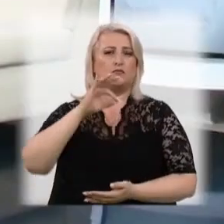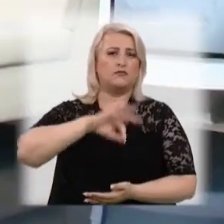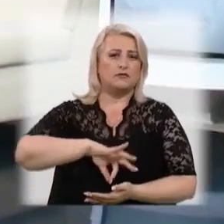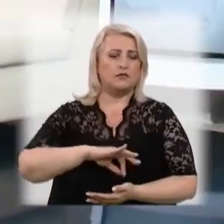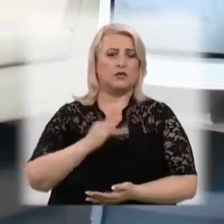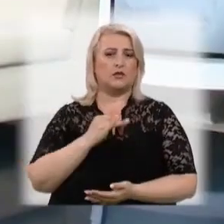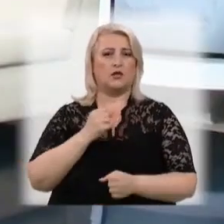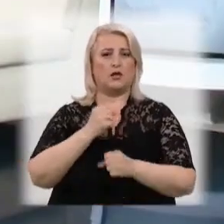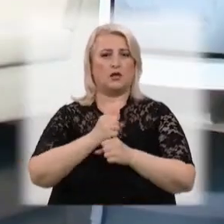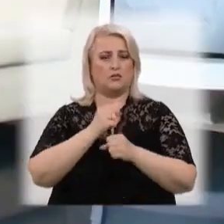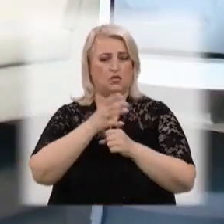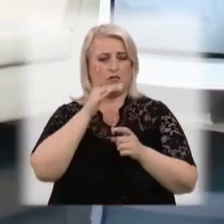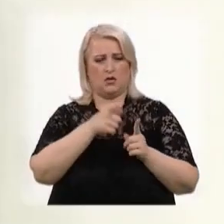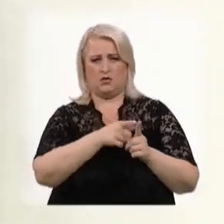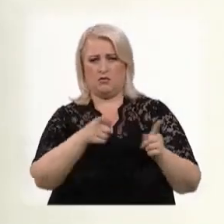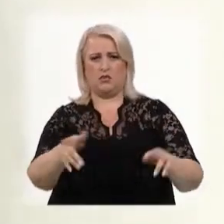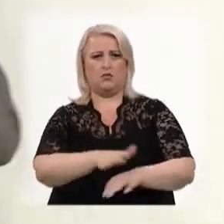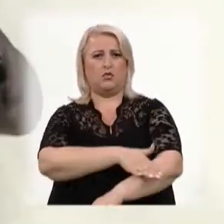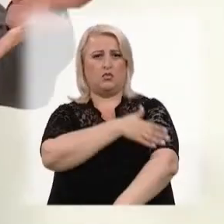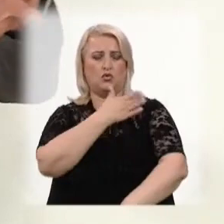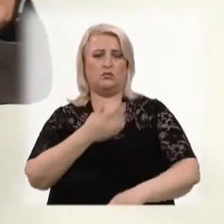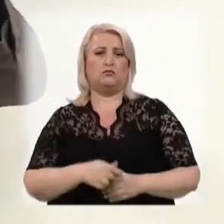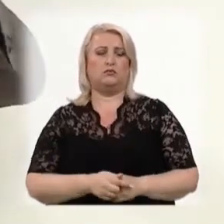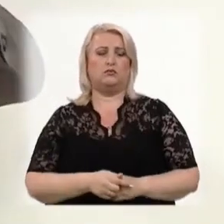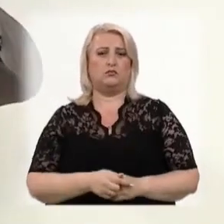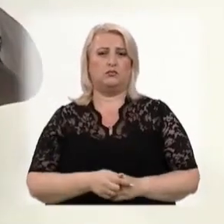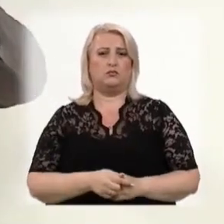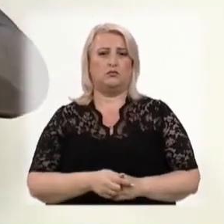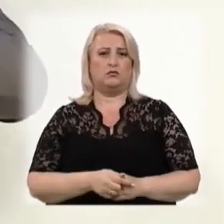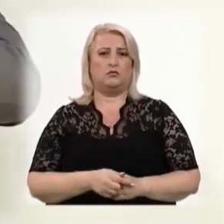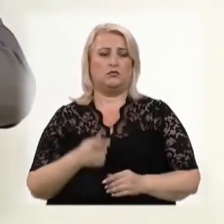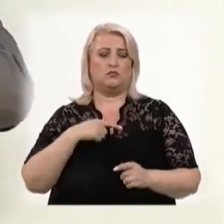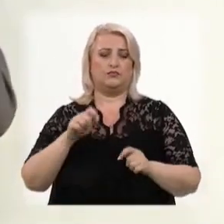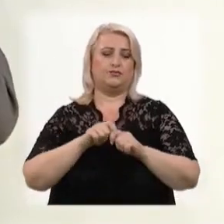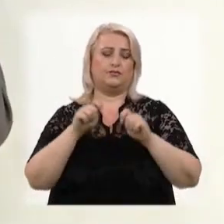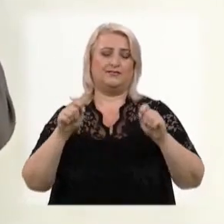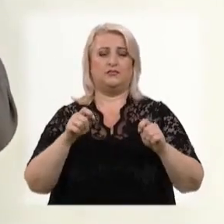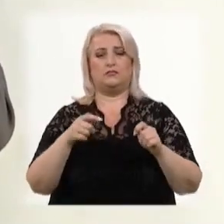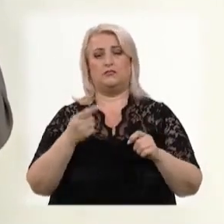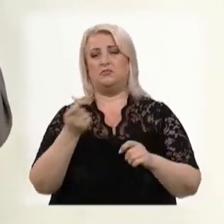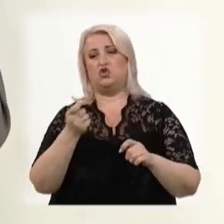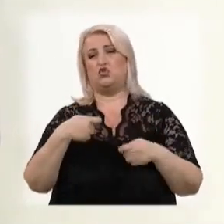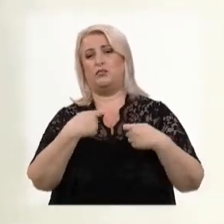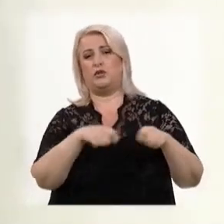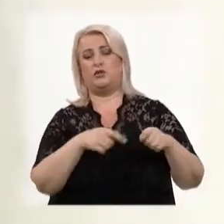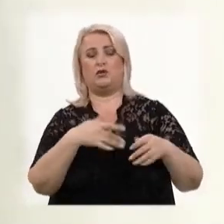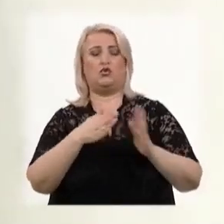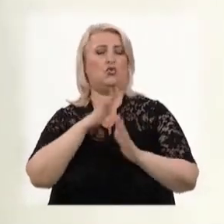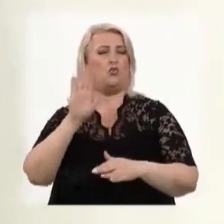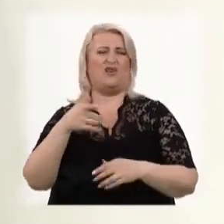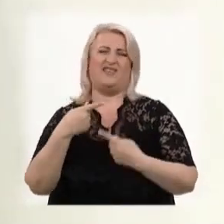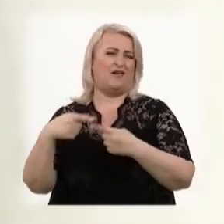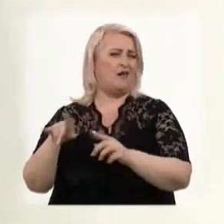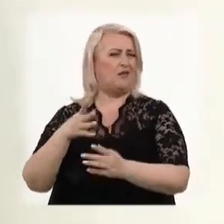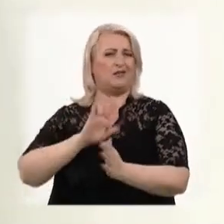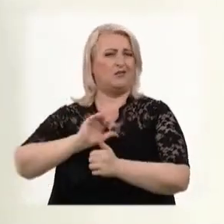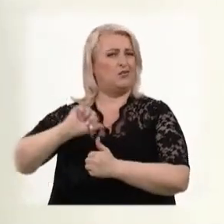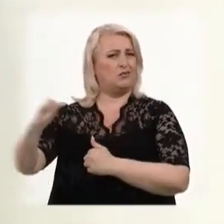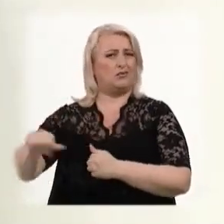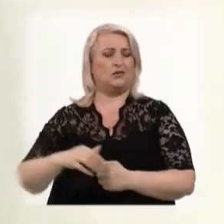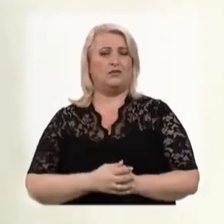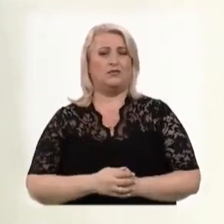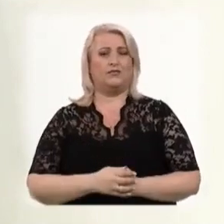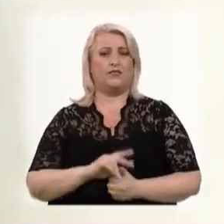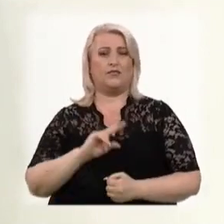lucrez pe long term nou am întrebat vindem că trei mașini de grâu Sunt acasă E alt tip de business respectiv prima al